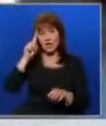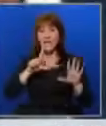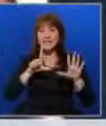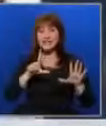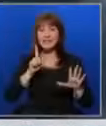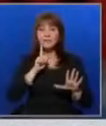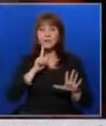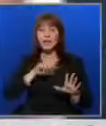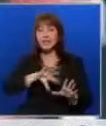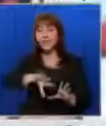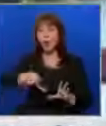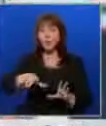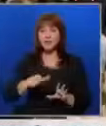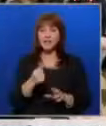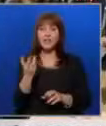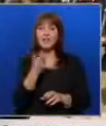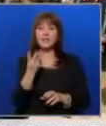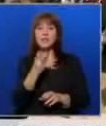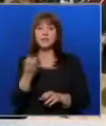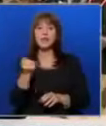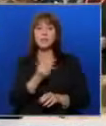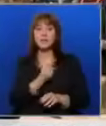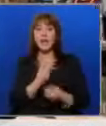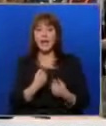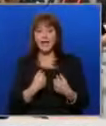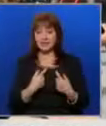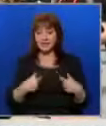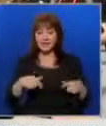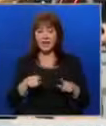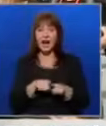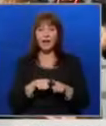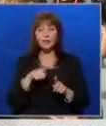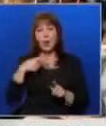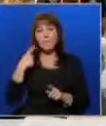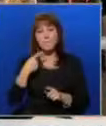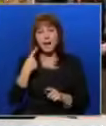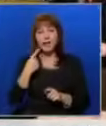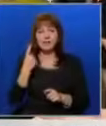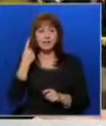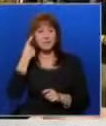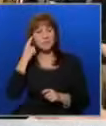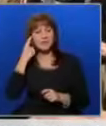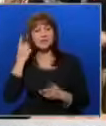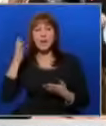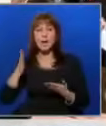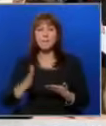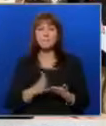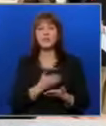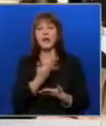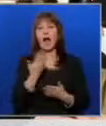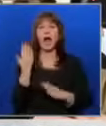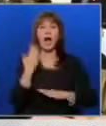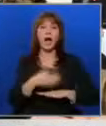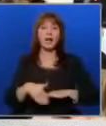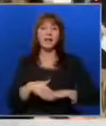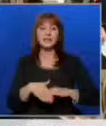са отвлечени и 3 са убити. Ние като майки мислиме, че минаха всяка граница